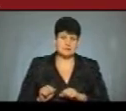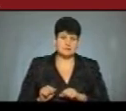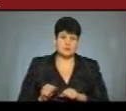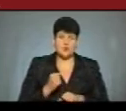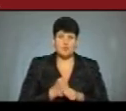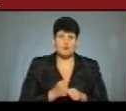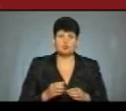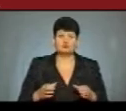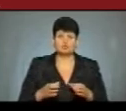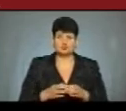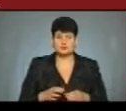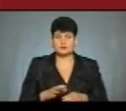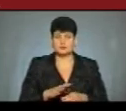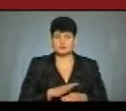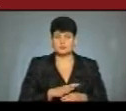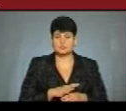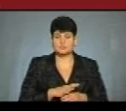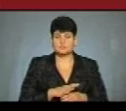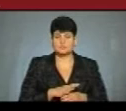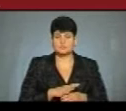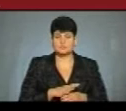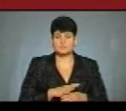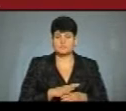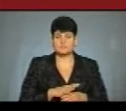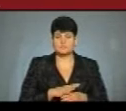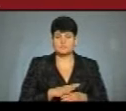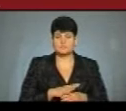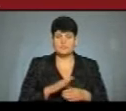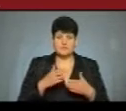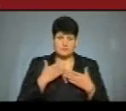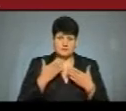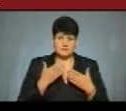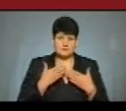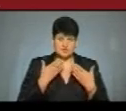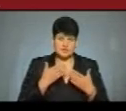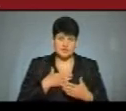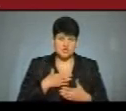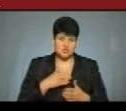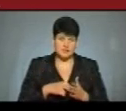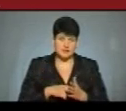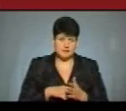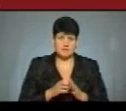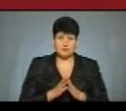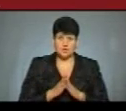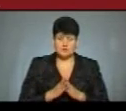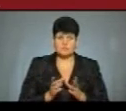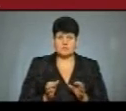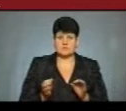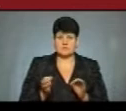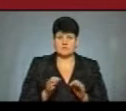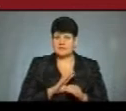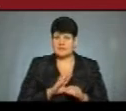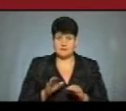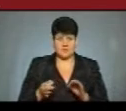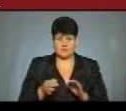робочої групи, яка відбувалася, був зачитаний наш лист, що ми просимо, щоб не приєднали нас